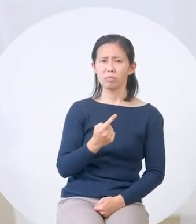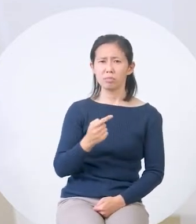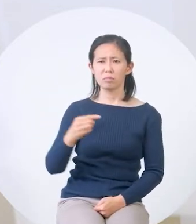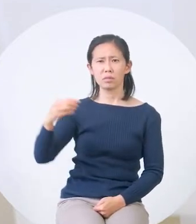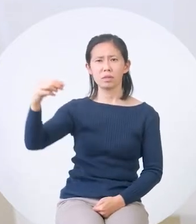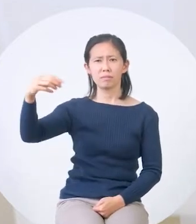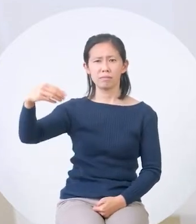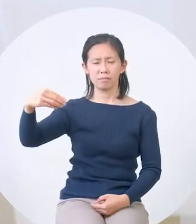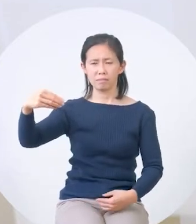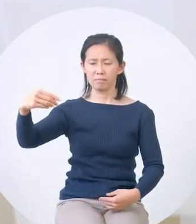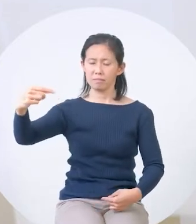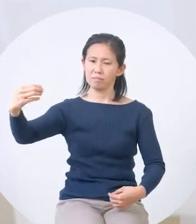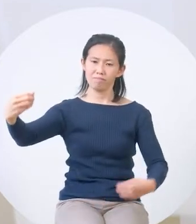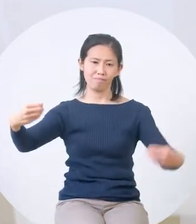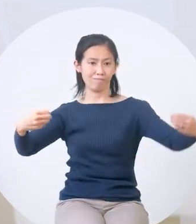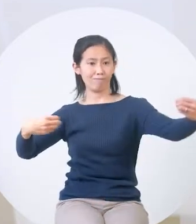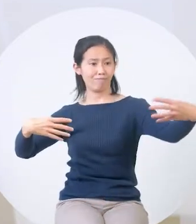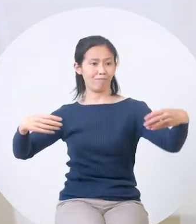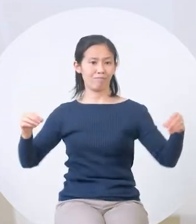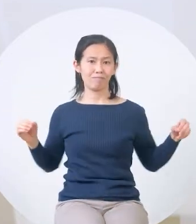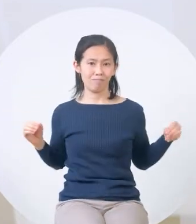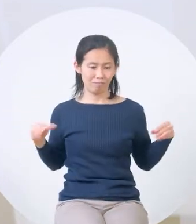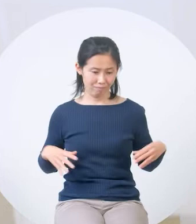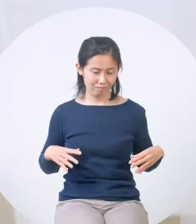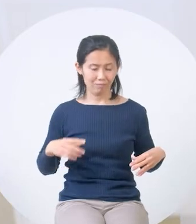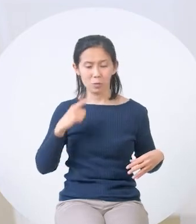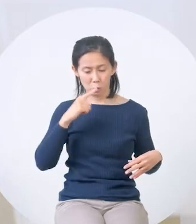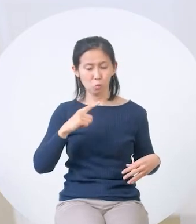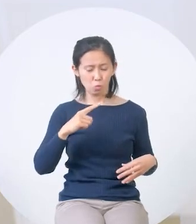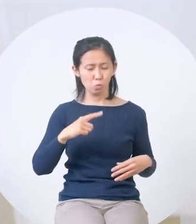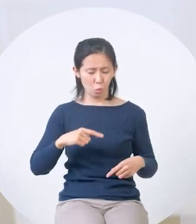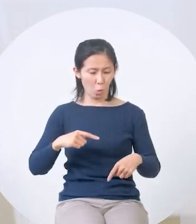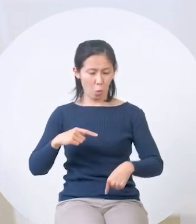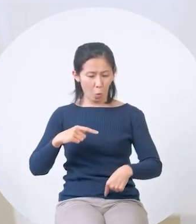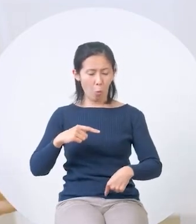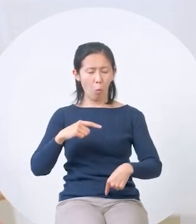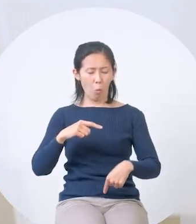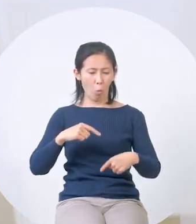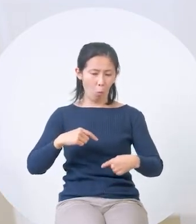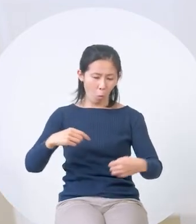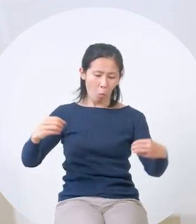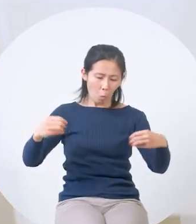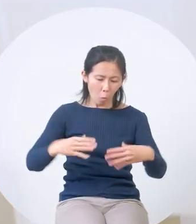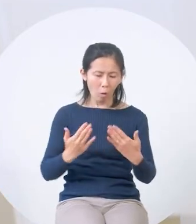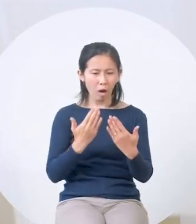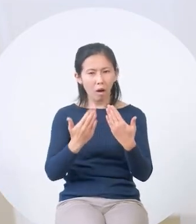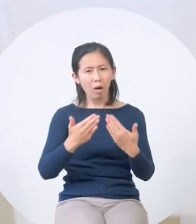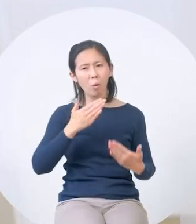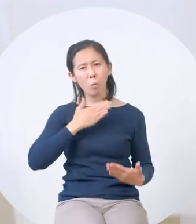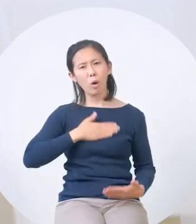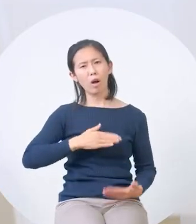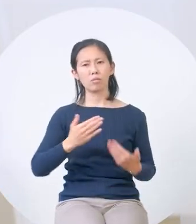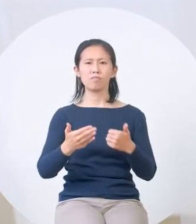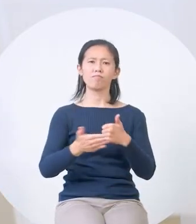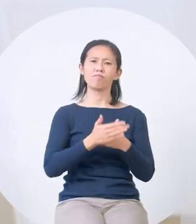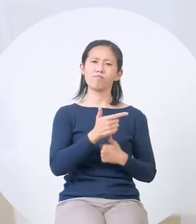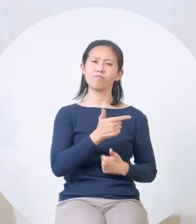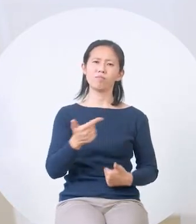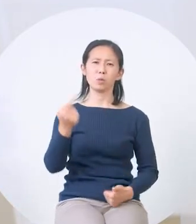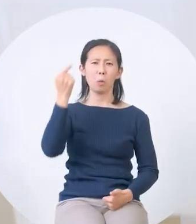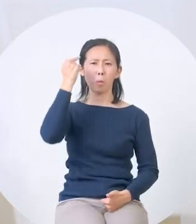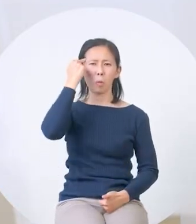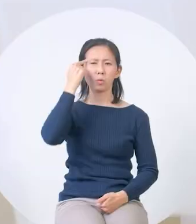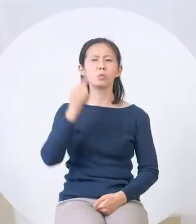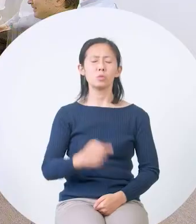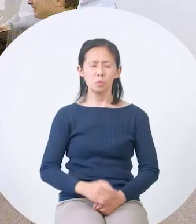のところから照明が当たると腹部に当たって助かるトイレがあったなっていうようなお声をいただくことがあり